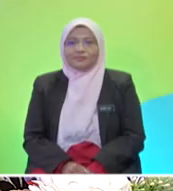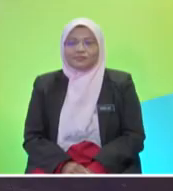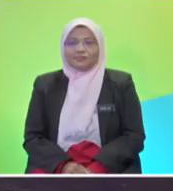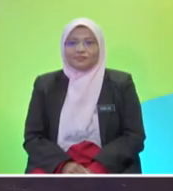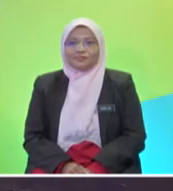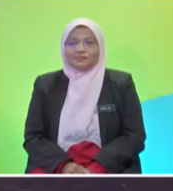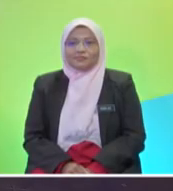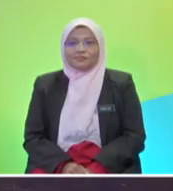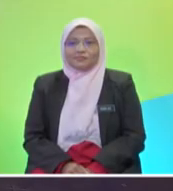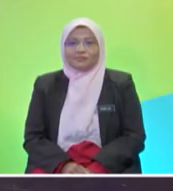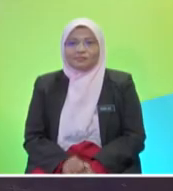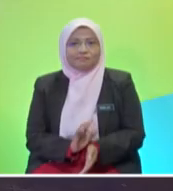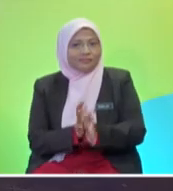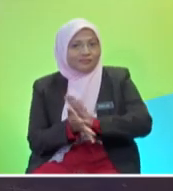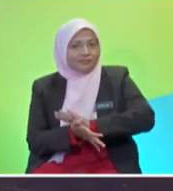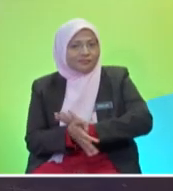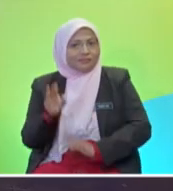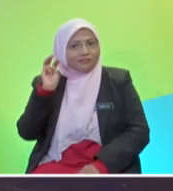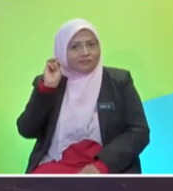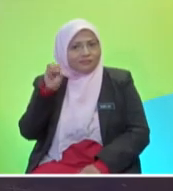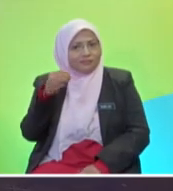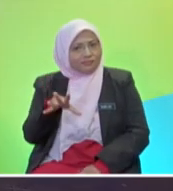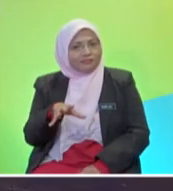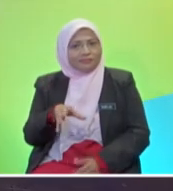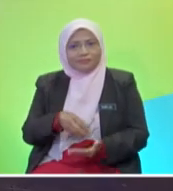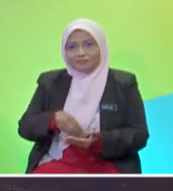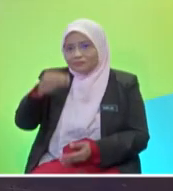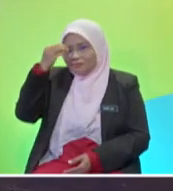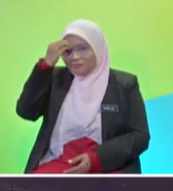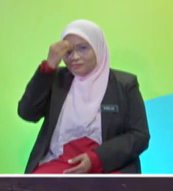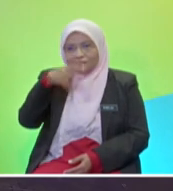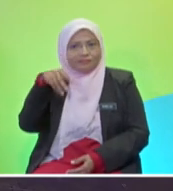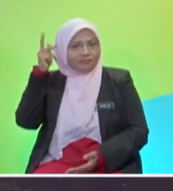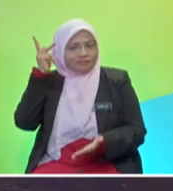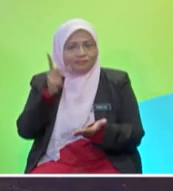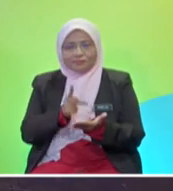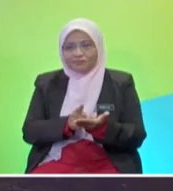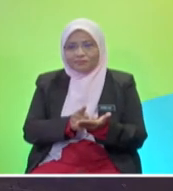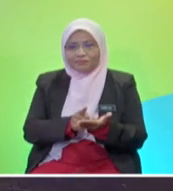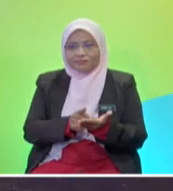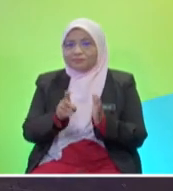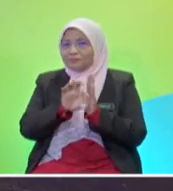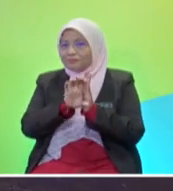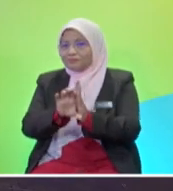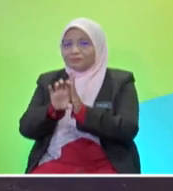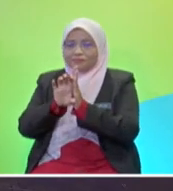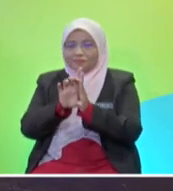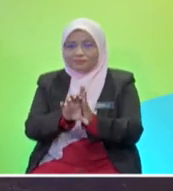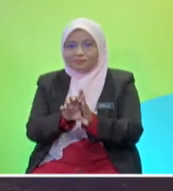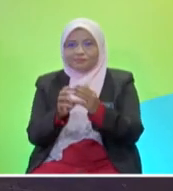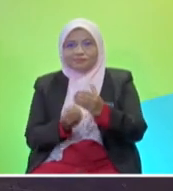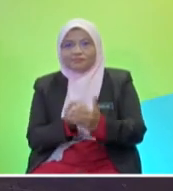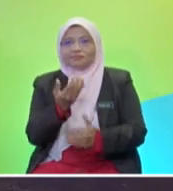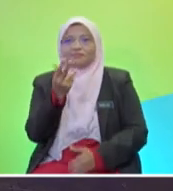Okey, jadi Mira dah belajar, dah kenali apa itu tumbuh-tumbuhan dan beberapa contoh jenis tumbuh-tumbuhan.